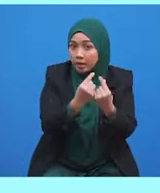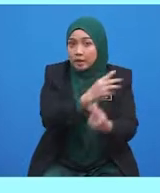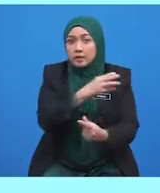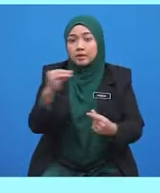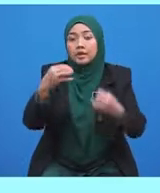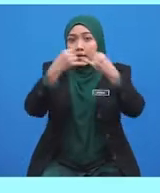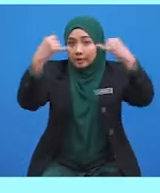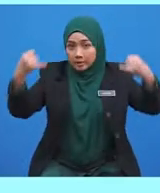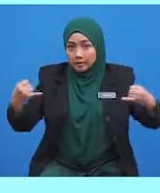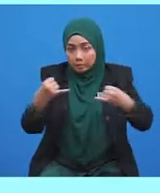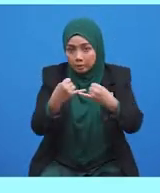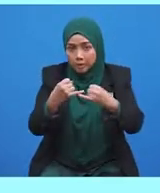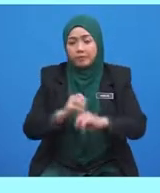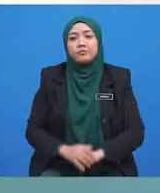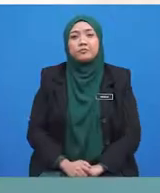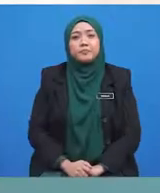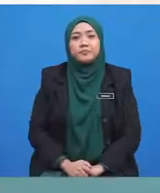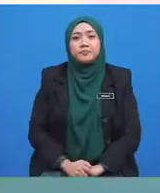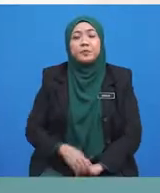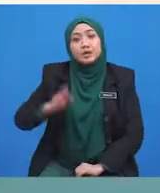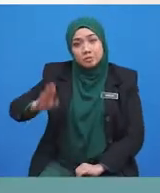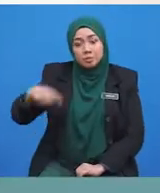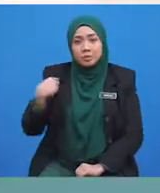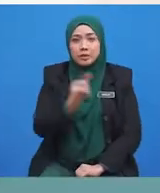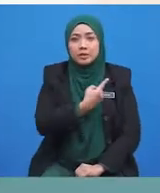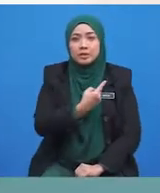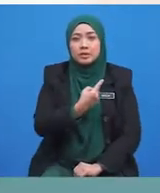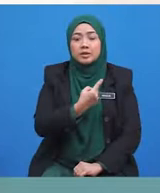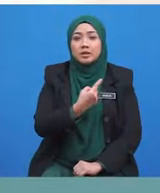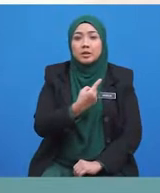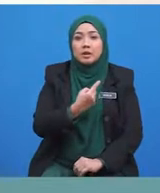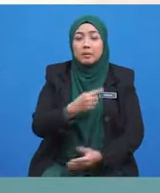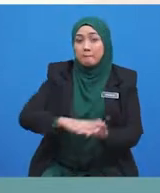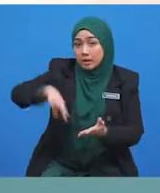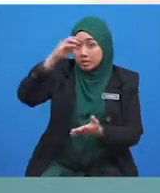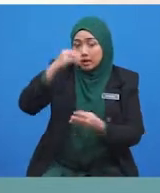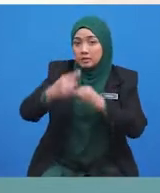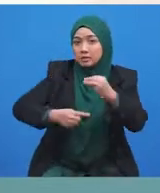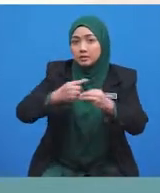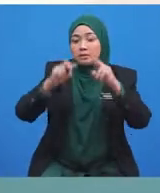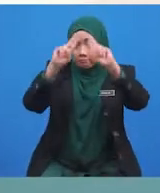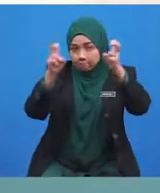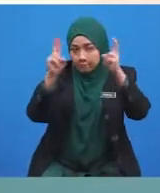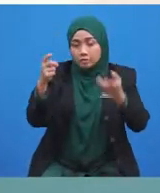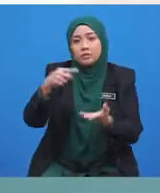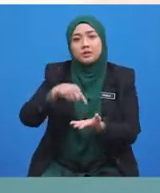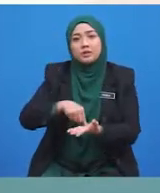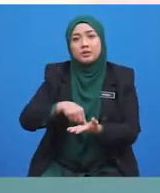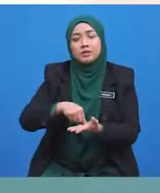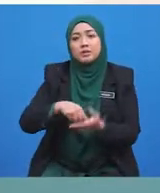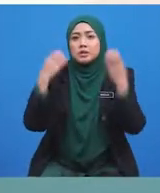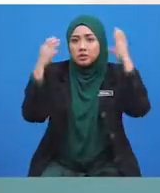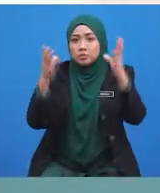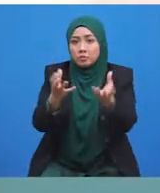dan piktograf. Sebelum kita mengupas lebih lanjut mengenai tajuk ini, cikgu